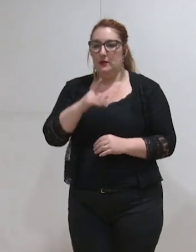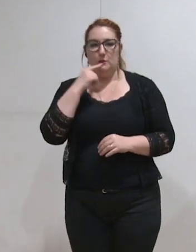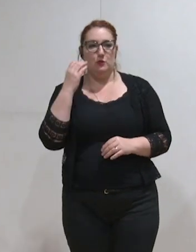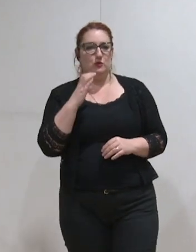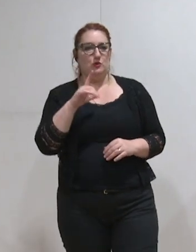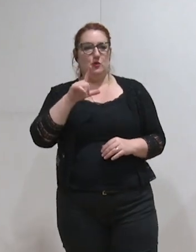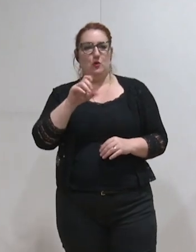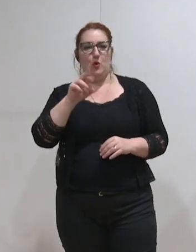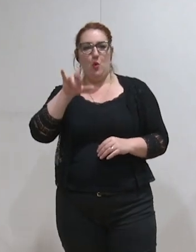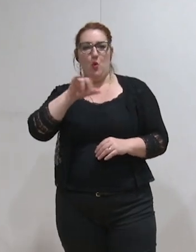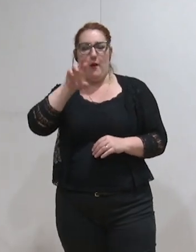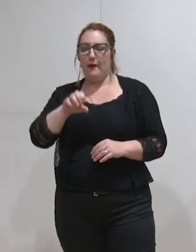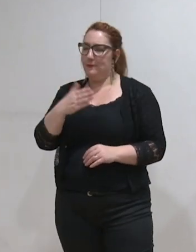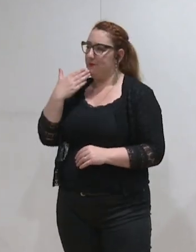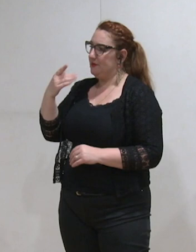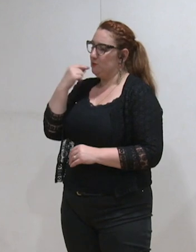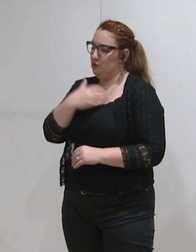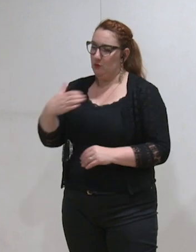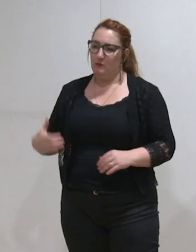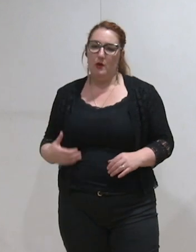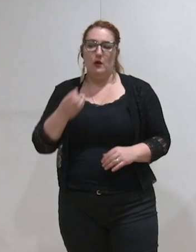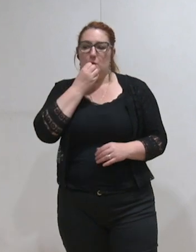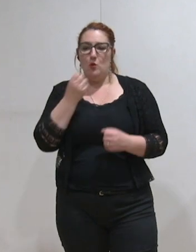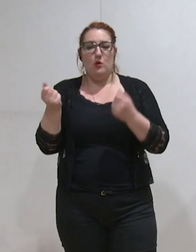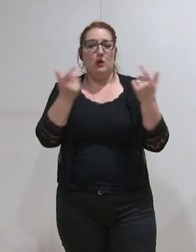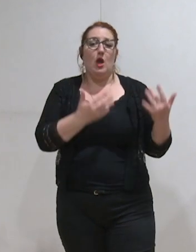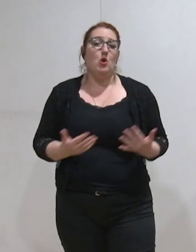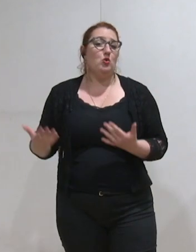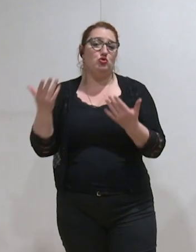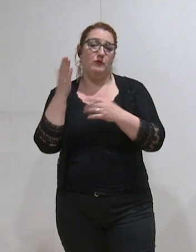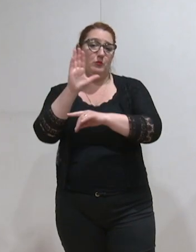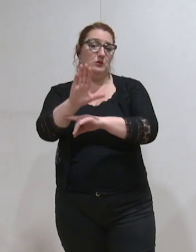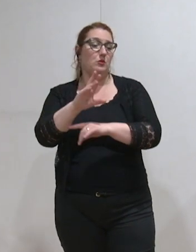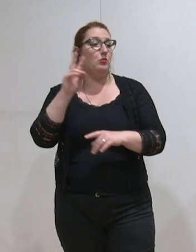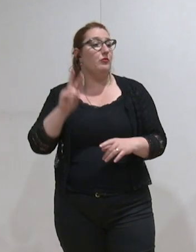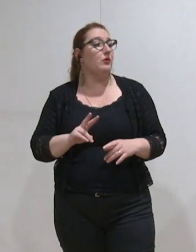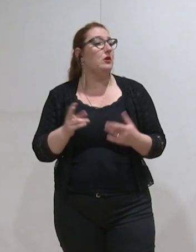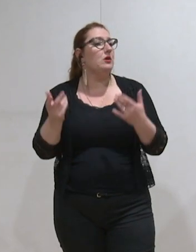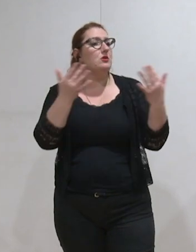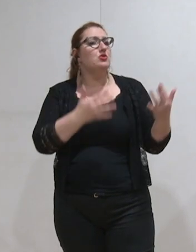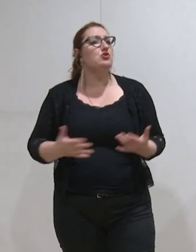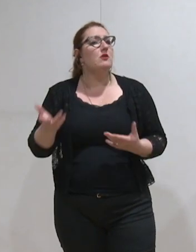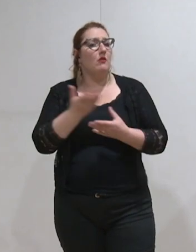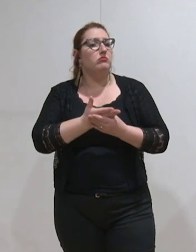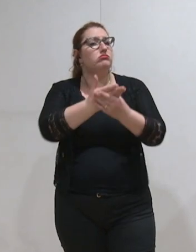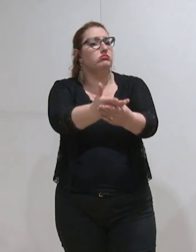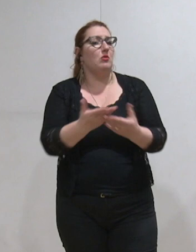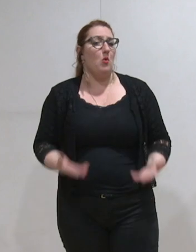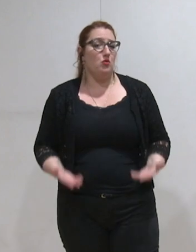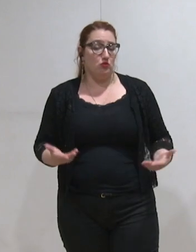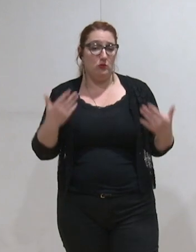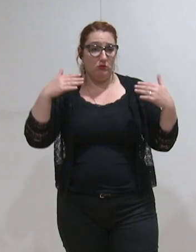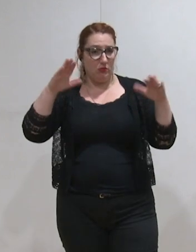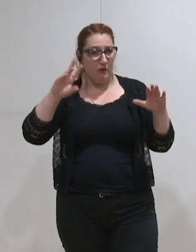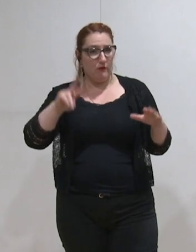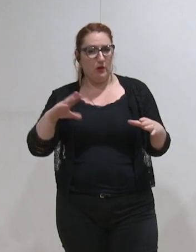Maire bon quelques chiffres le reste des chiffres vous a effectivement été communiqué aujourd'hui mais c'est un dossier